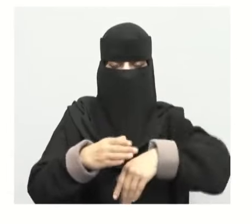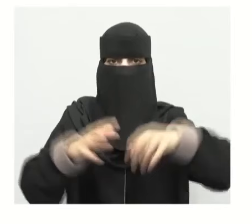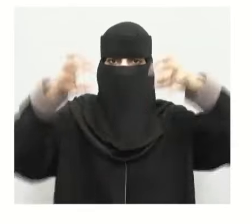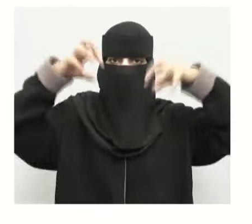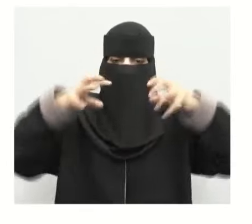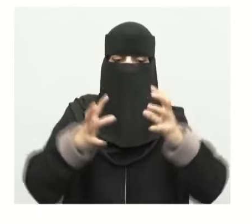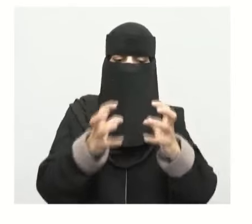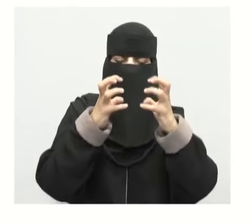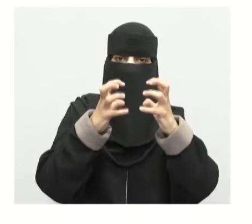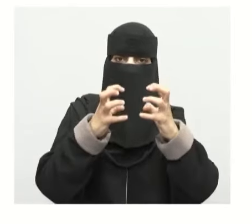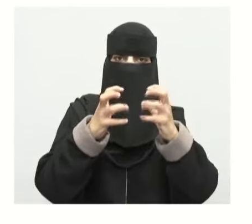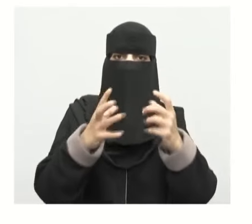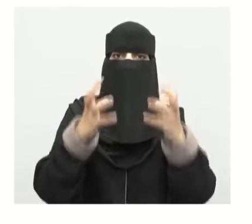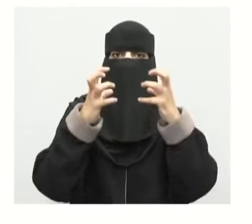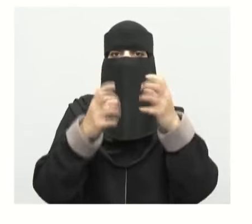والثلوج